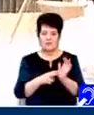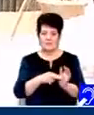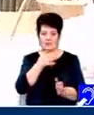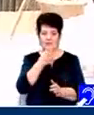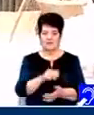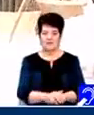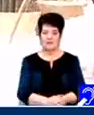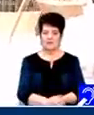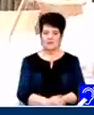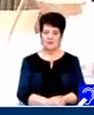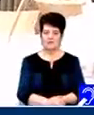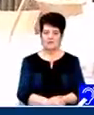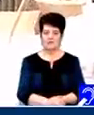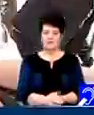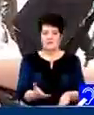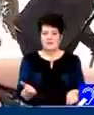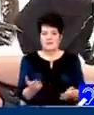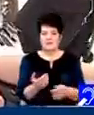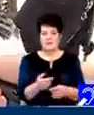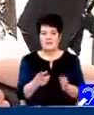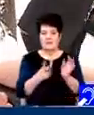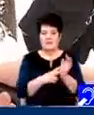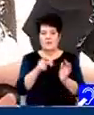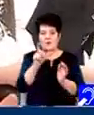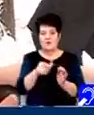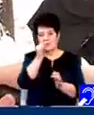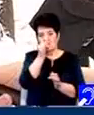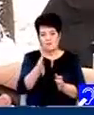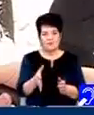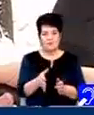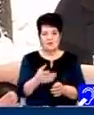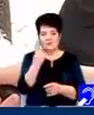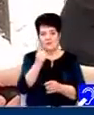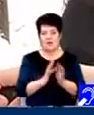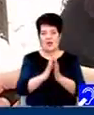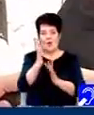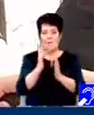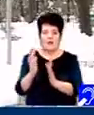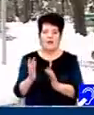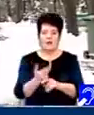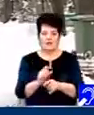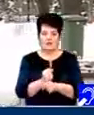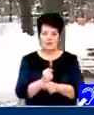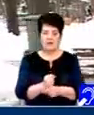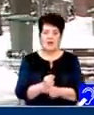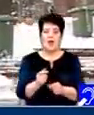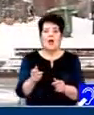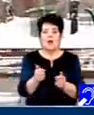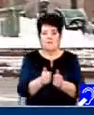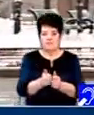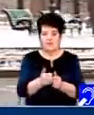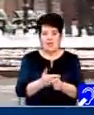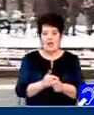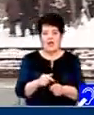ușor, dar trebuie să-l facem lucrul. Ne un alt 7 oameni nu dovdesc să facă tot lucrul. Noi sărim în mâini de ajutor. Pe lângă mulțumiri,